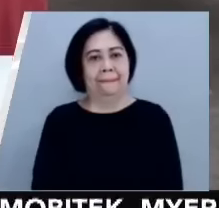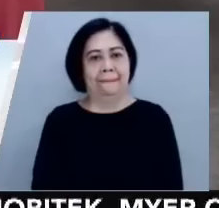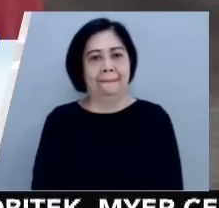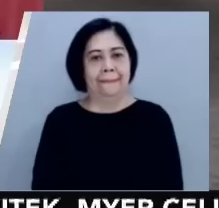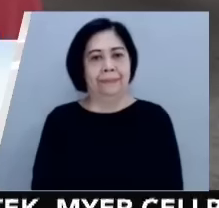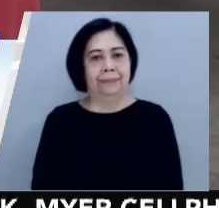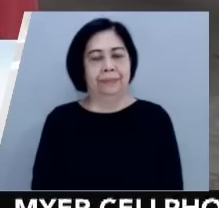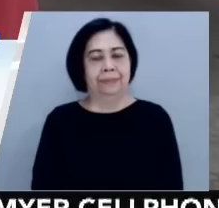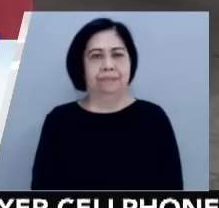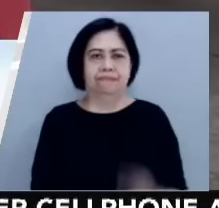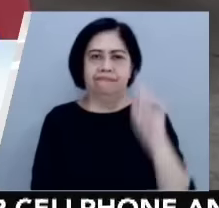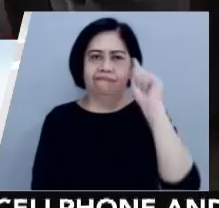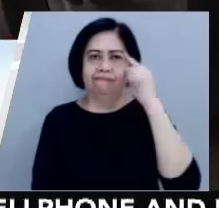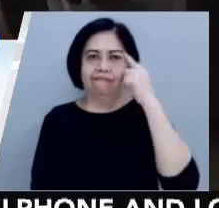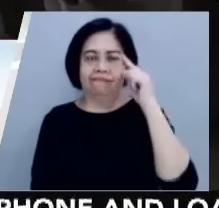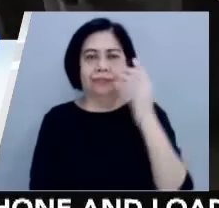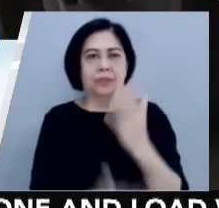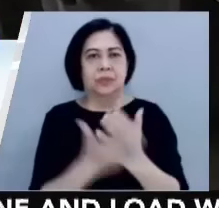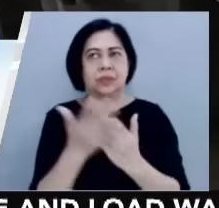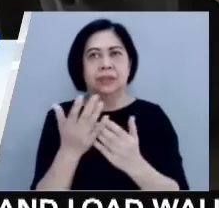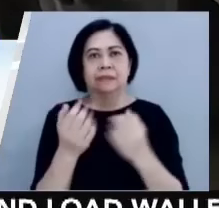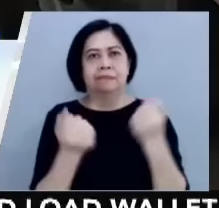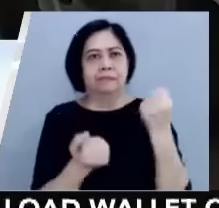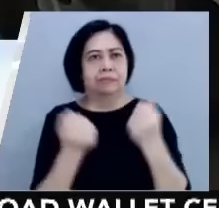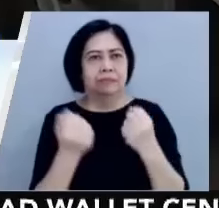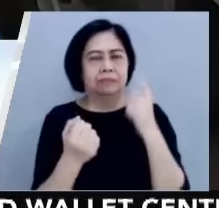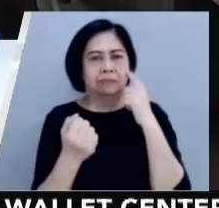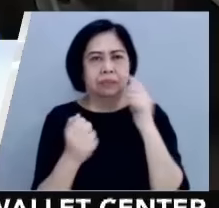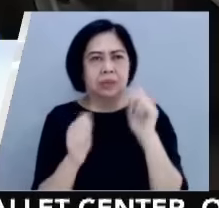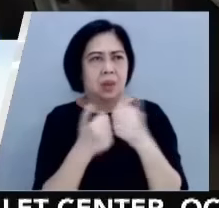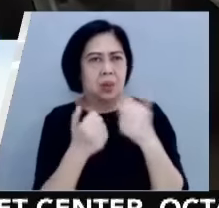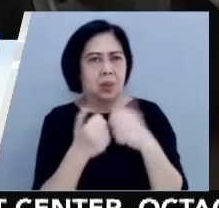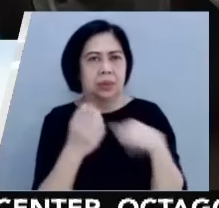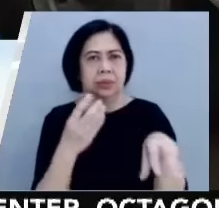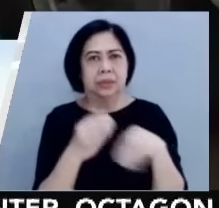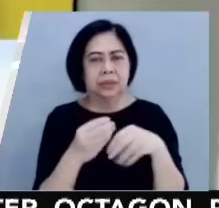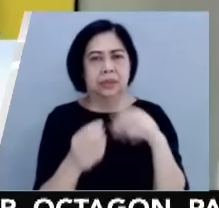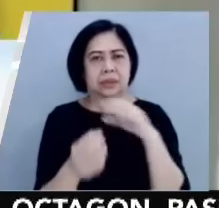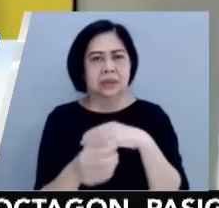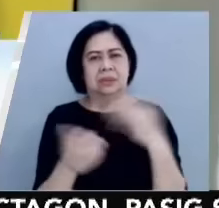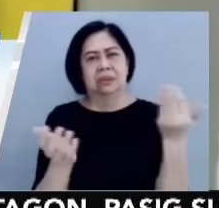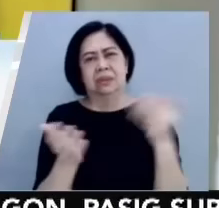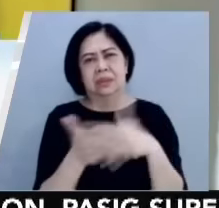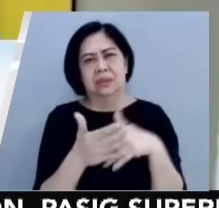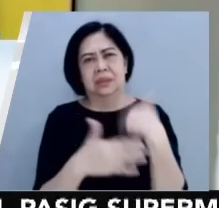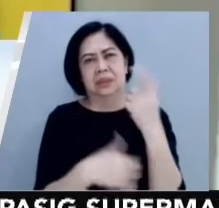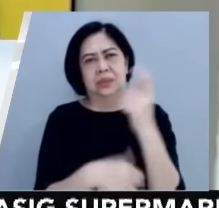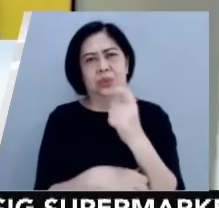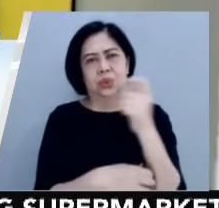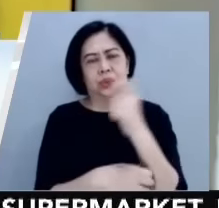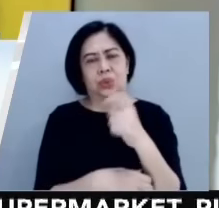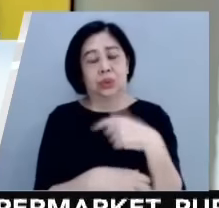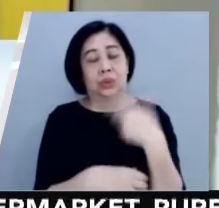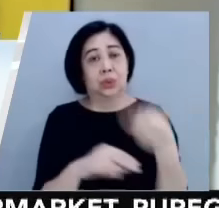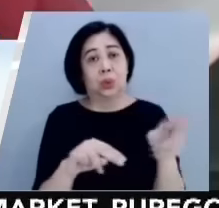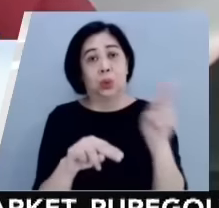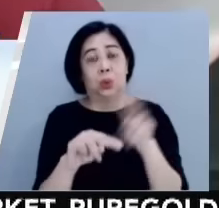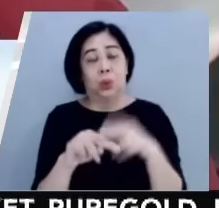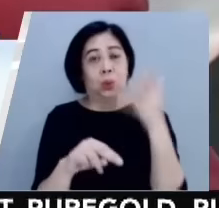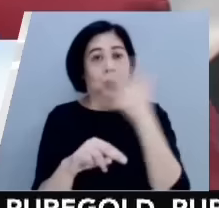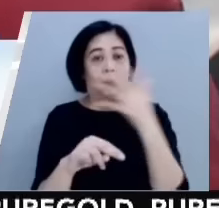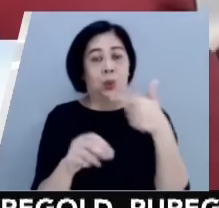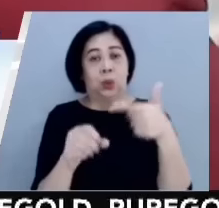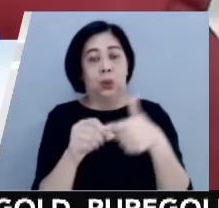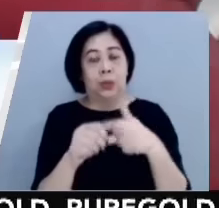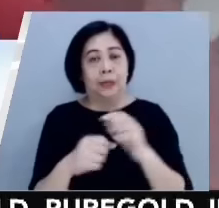Nag-iisip na ang ilang driver ng ibang paraan para pandagdag kita, lalo't bubungad na naman sa Martes ang malaking oil price hike.